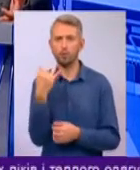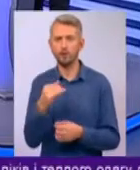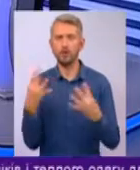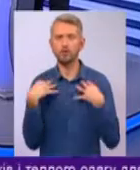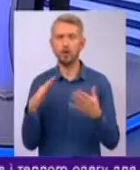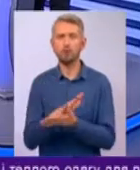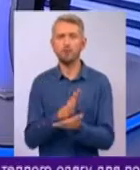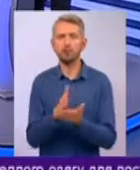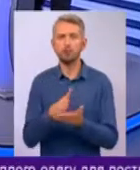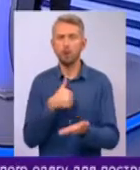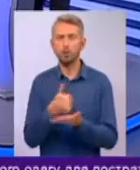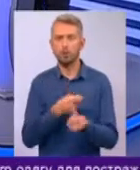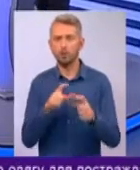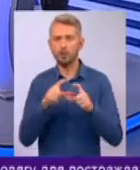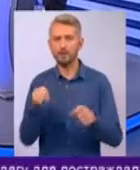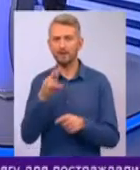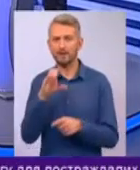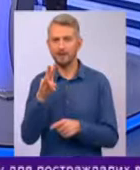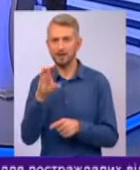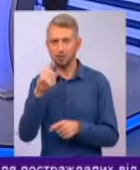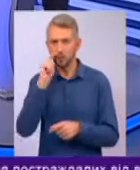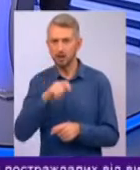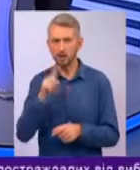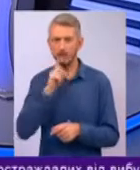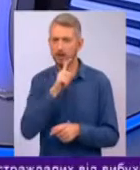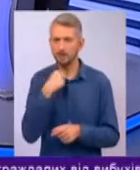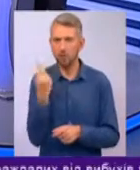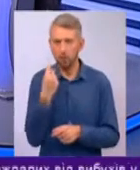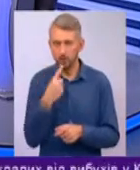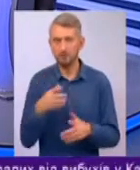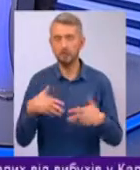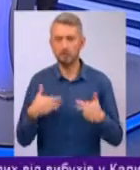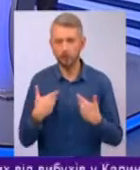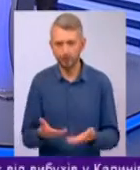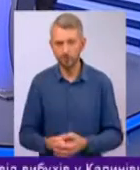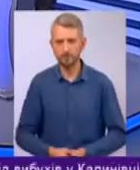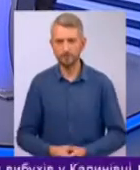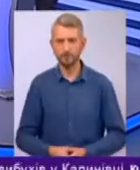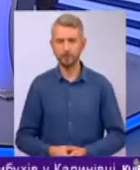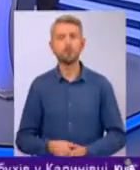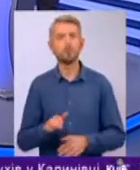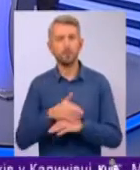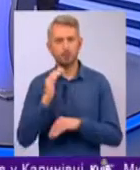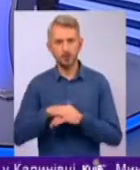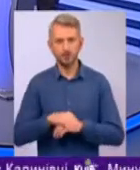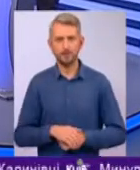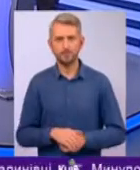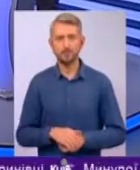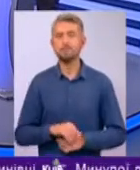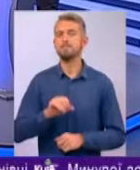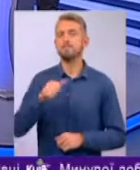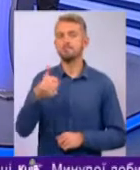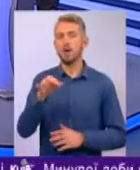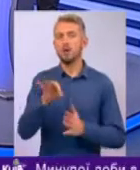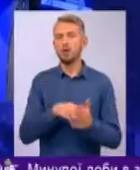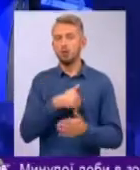прес-служби Головного управління ДСНС України у Вінницькій області. Пане Олександре, доброго вечора. Ви наш... Добрий вечір. Насамперед, одразу